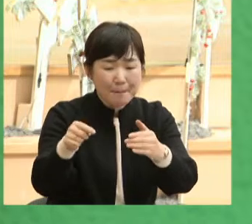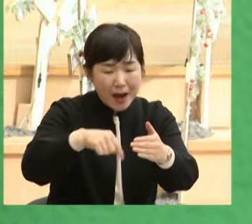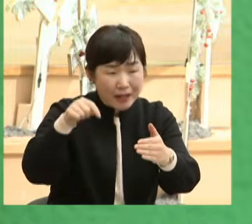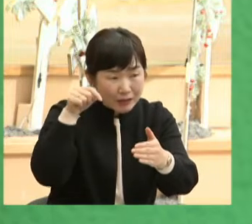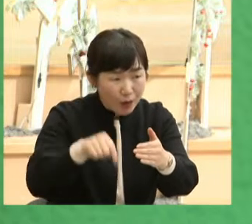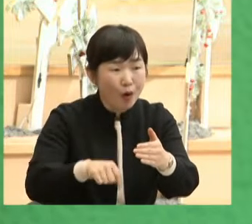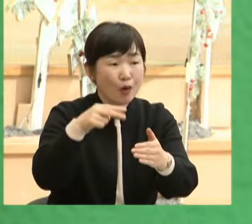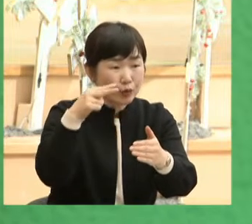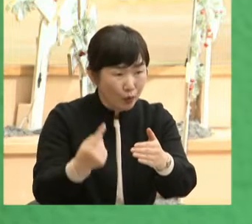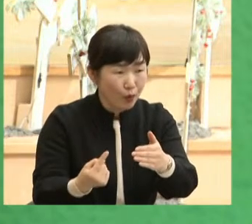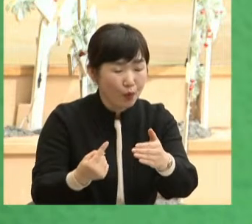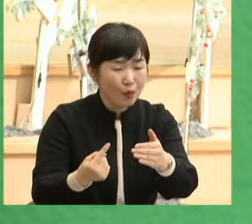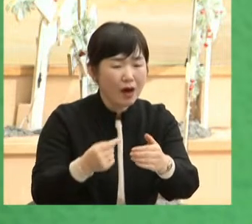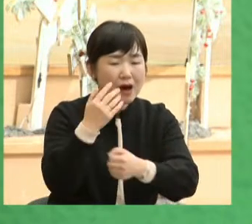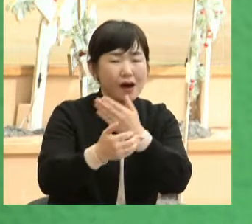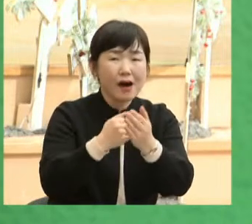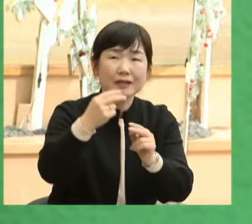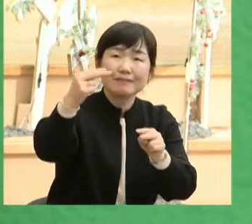속에서도